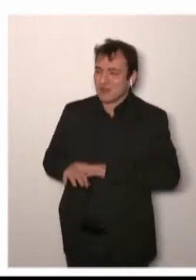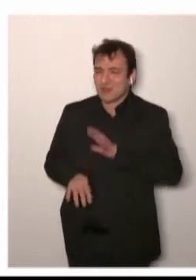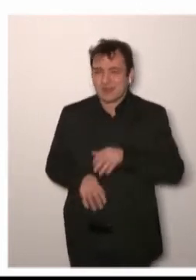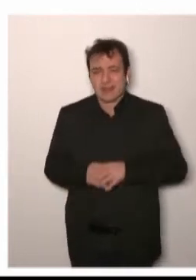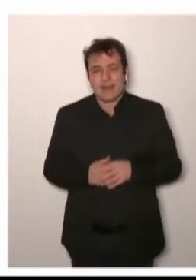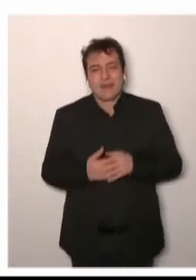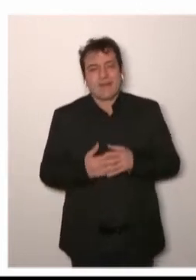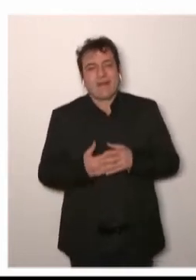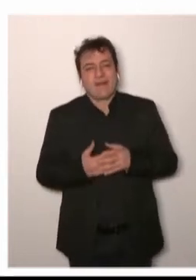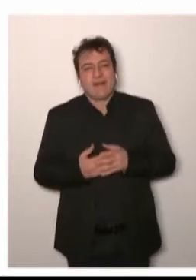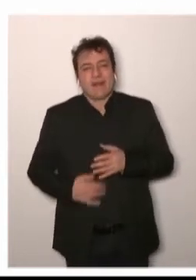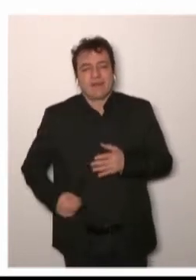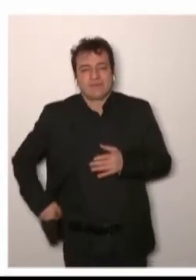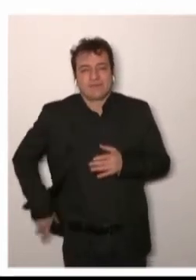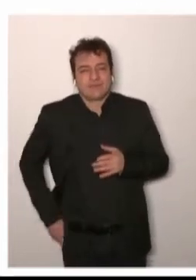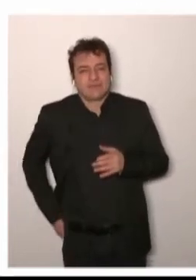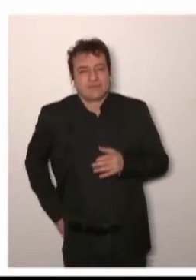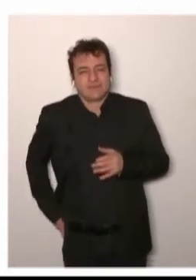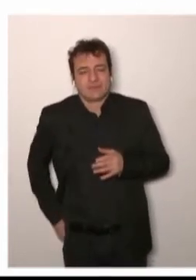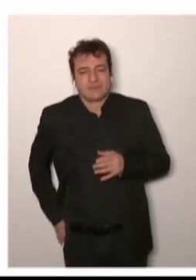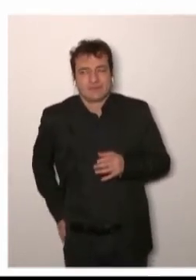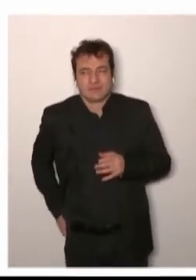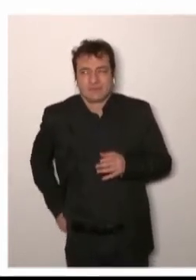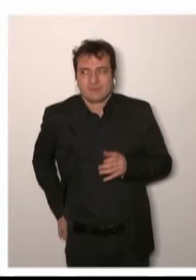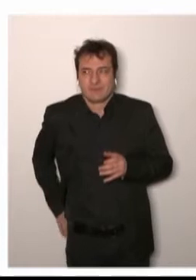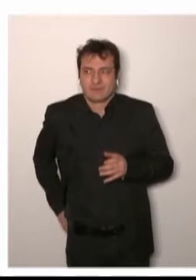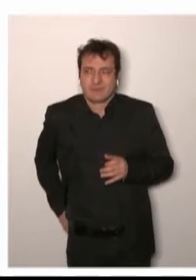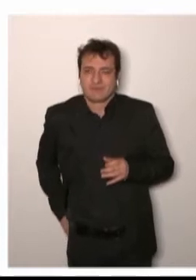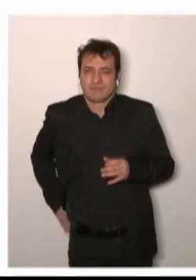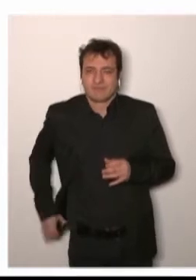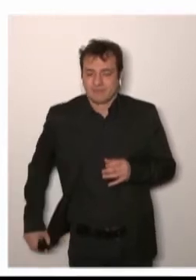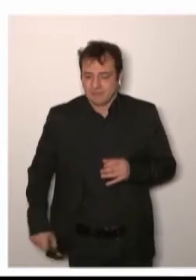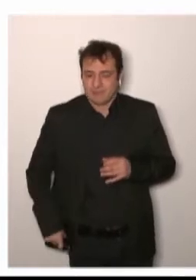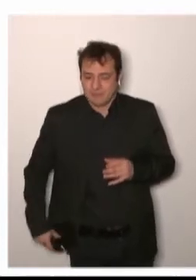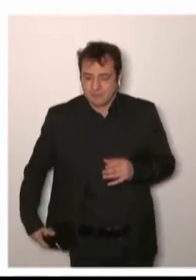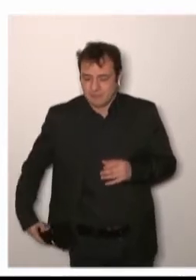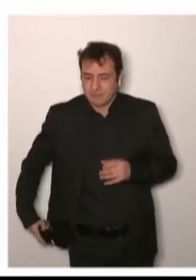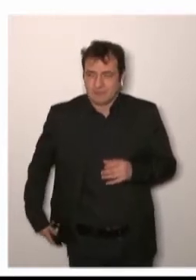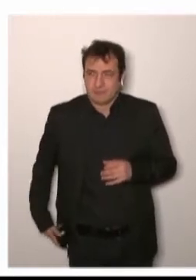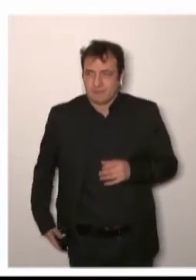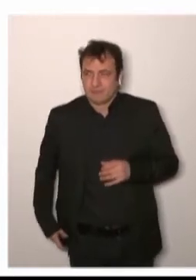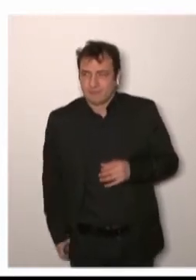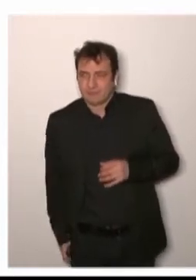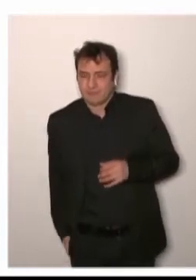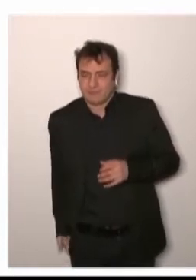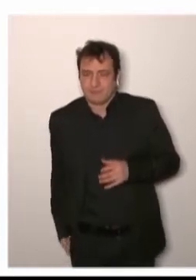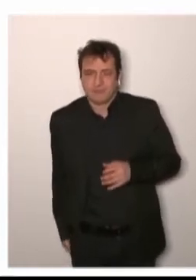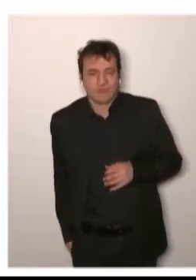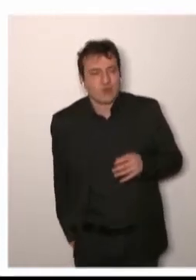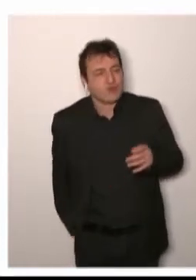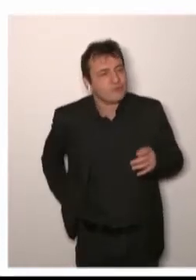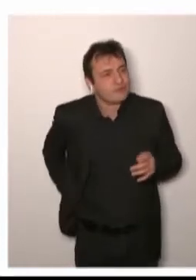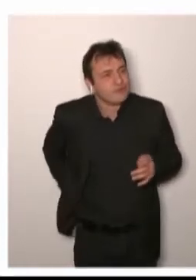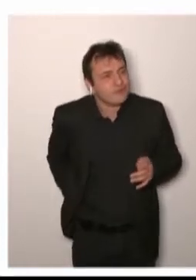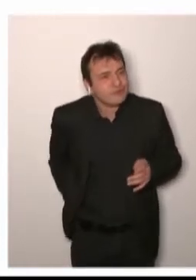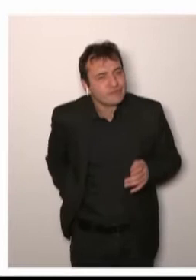Officer, Pediatric Medicine Officer at the European Medicine Agency. I will leave you the mic for a presentation